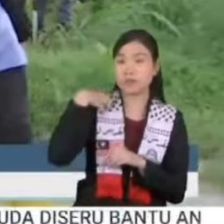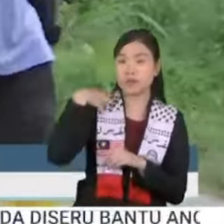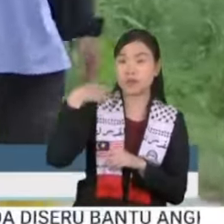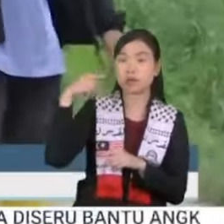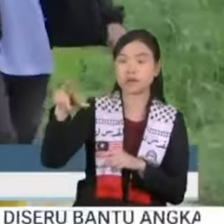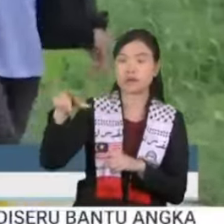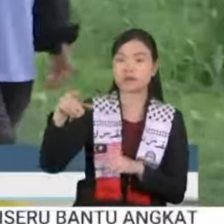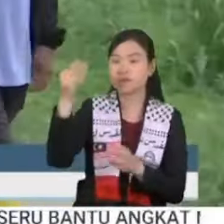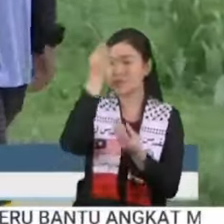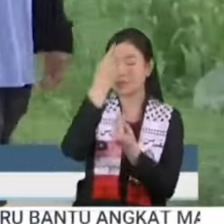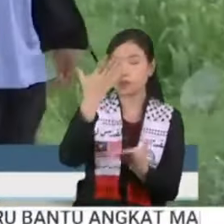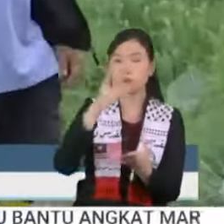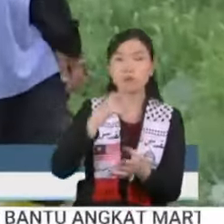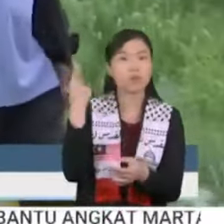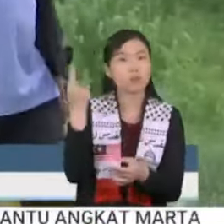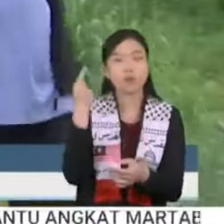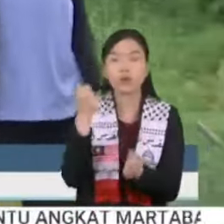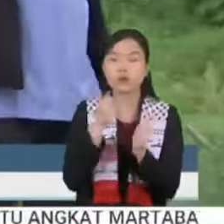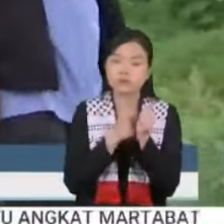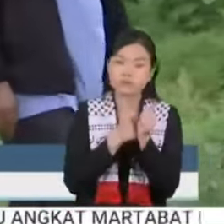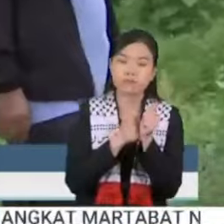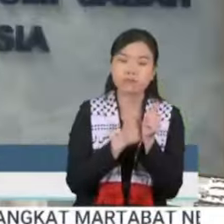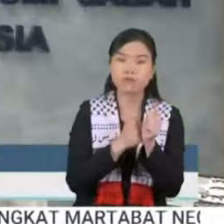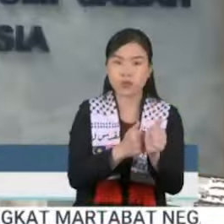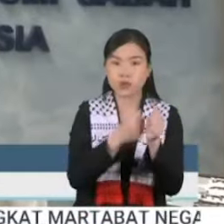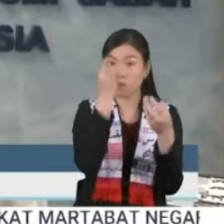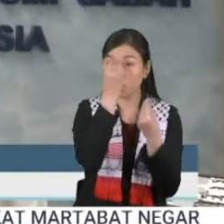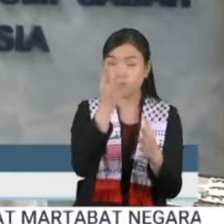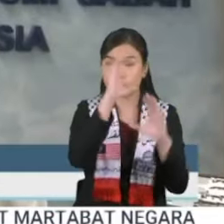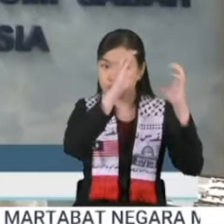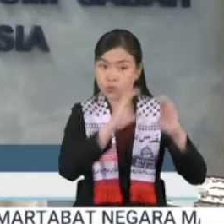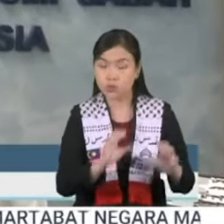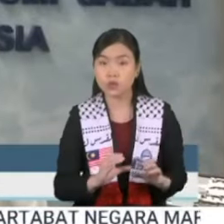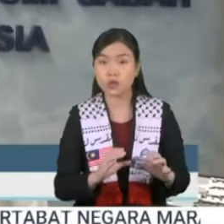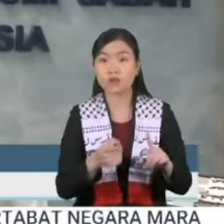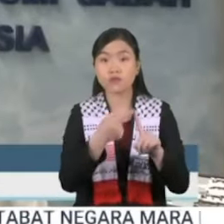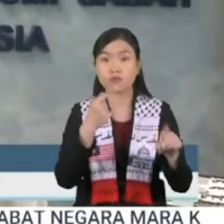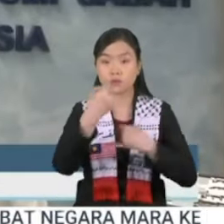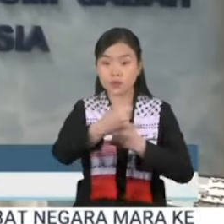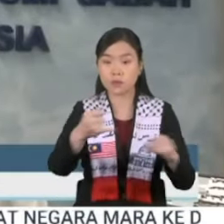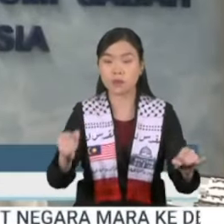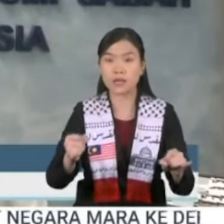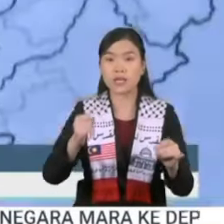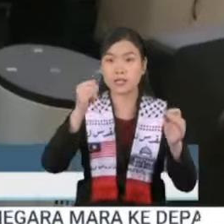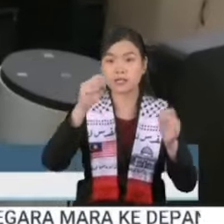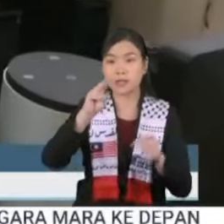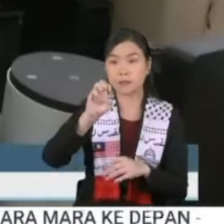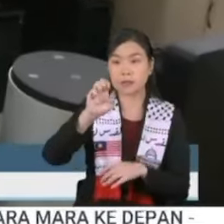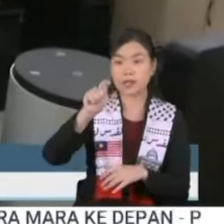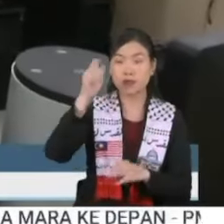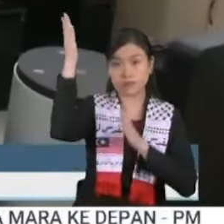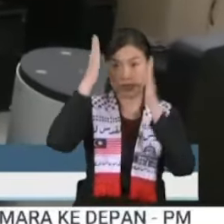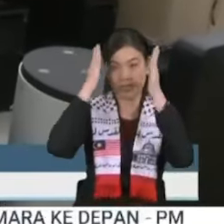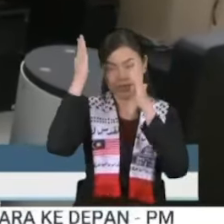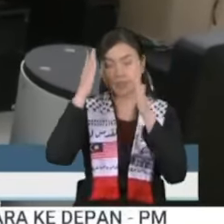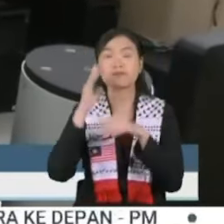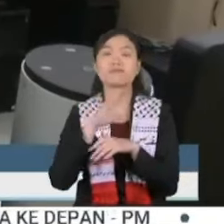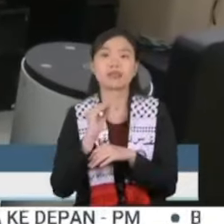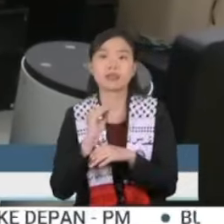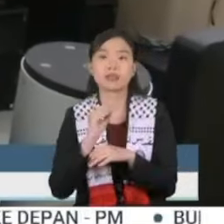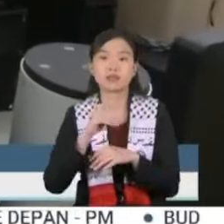memberitahu pihaknya sentiasa mengikuti perkembangan cuaca daripada Jabatan Meteorologi Malaysia dan Pusat